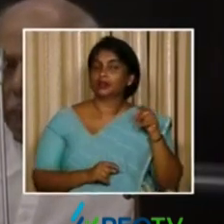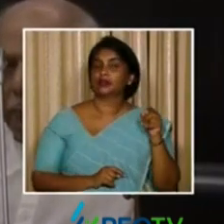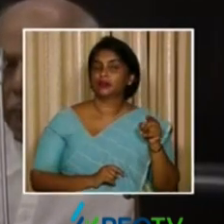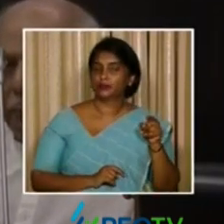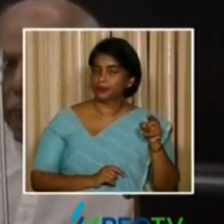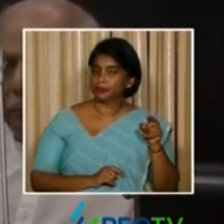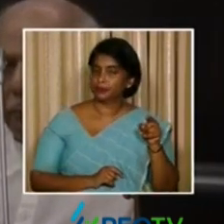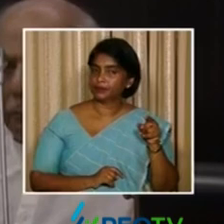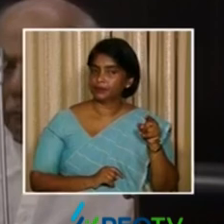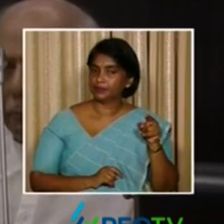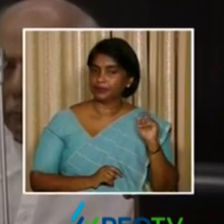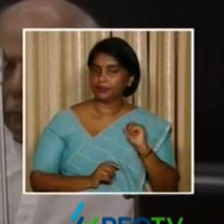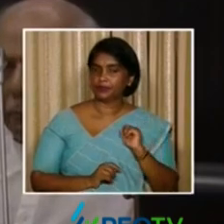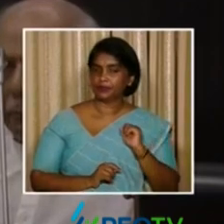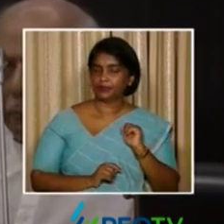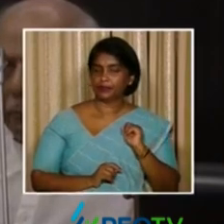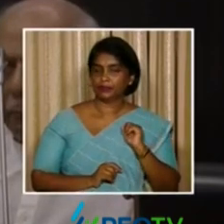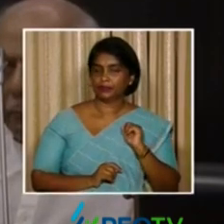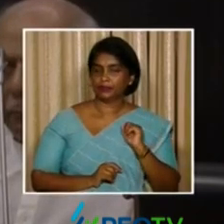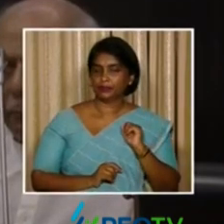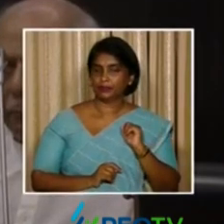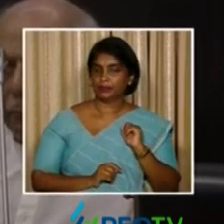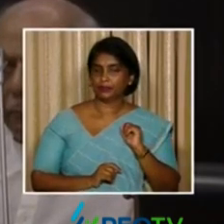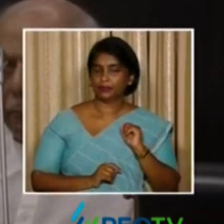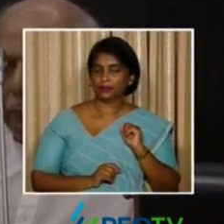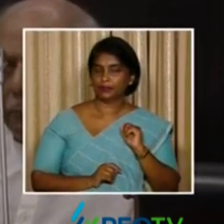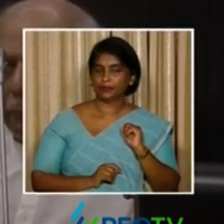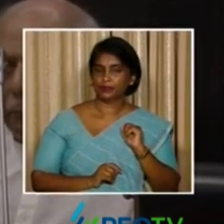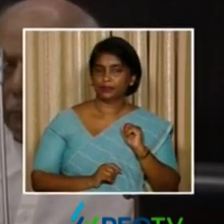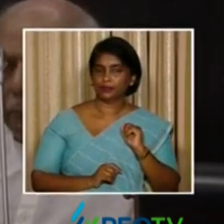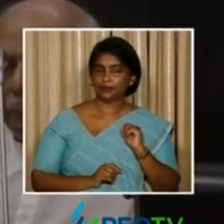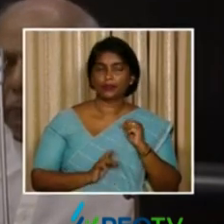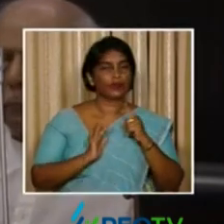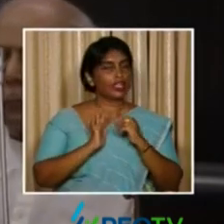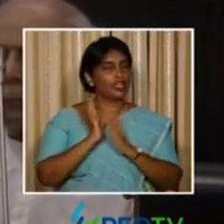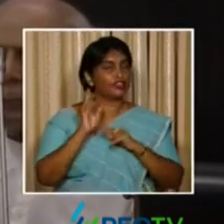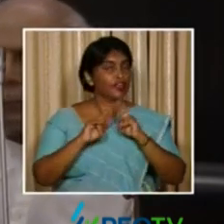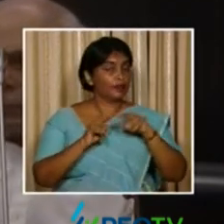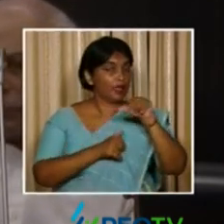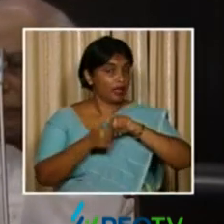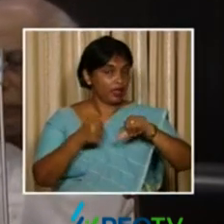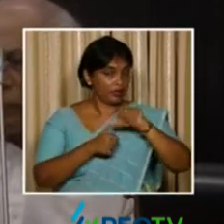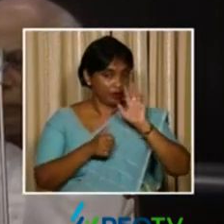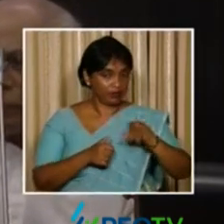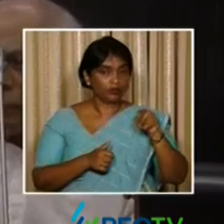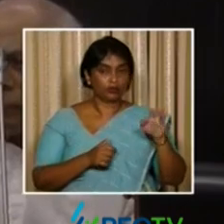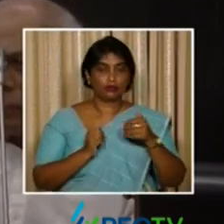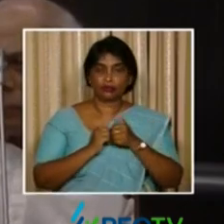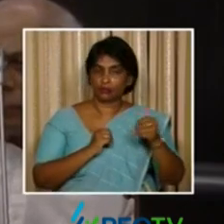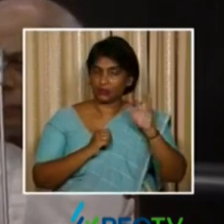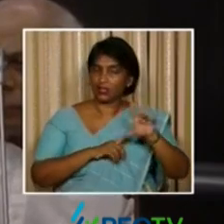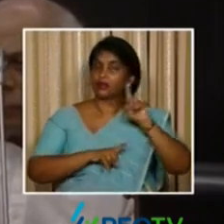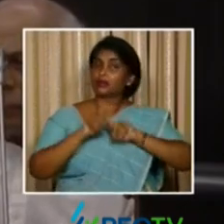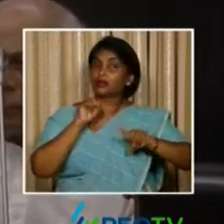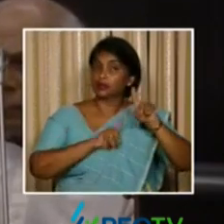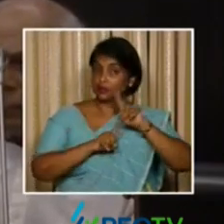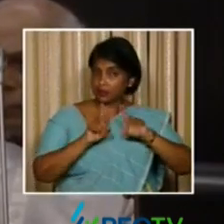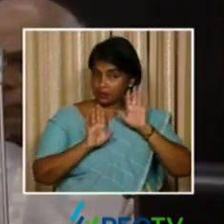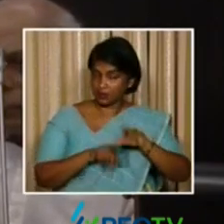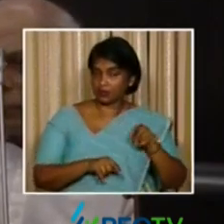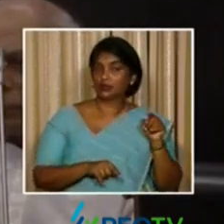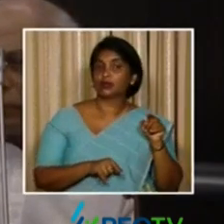ஏற்பட்ட சாதகமற்ற சூழ்நிலைகள் காரணமாக சுற்றுலாத்துறை பின்னடைந்தது. எவ்வாறாயினும் இந்த ஆண்டு நிலைமை சீரடைவதற்கான